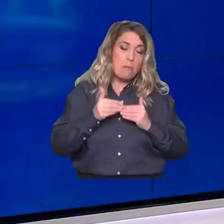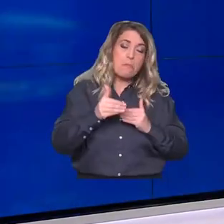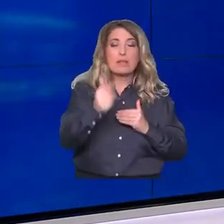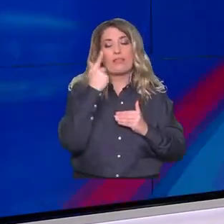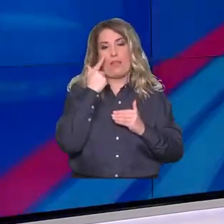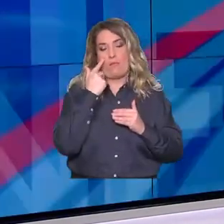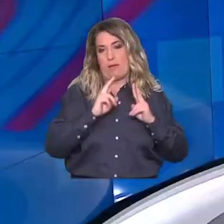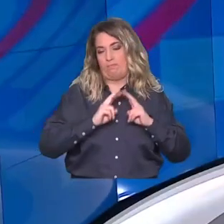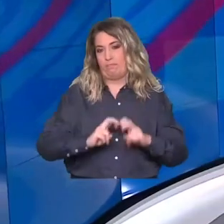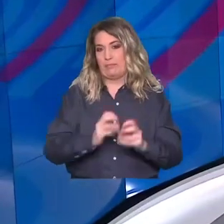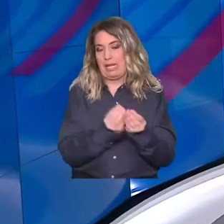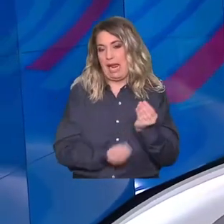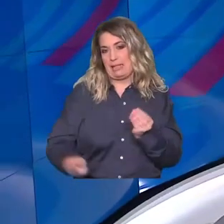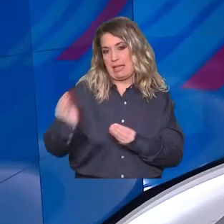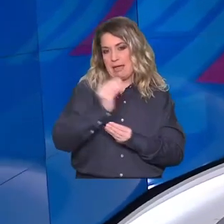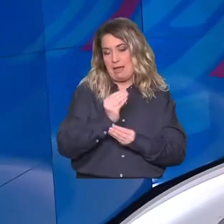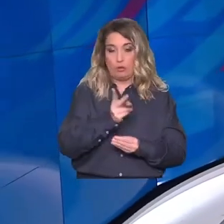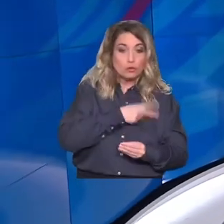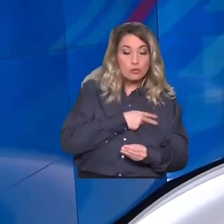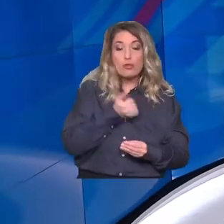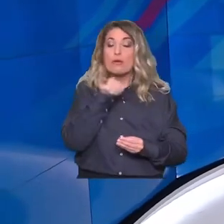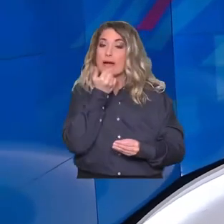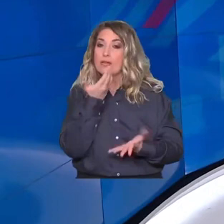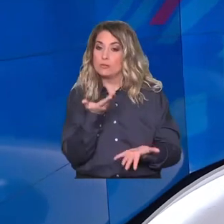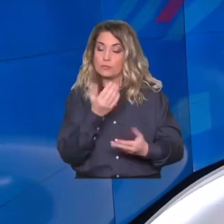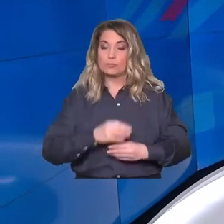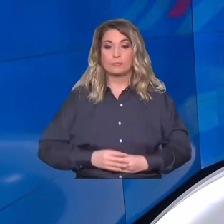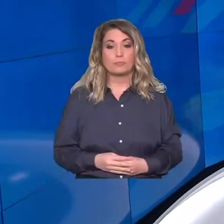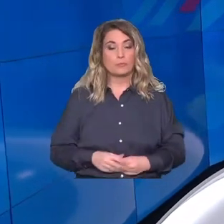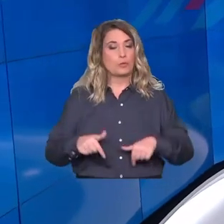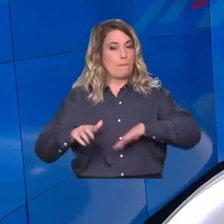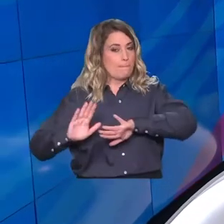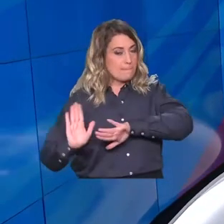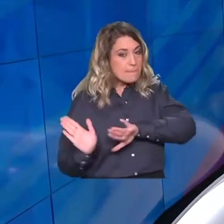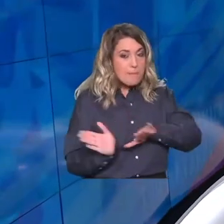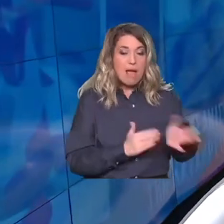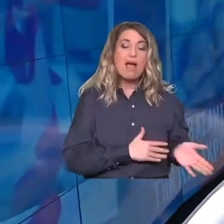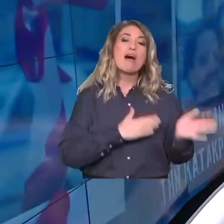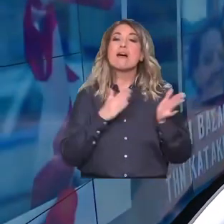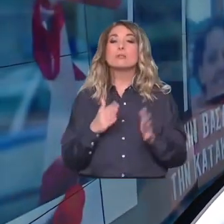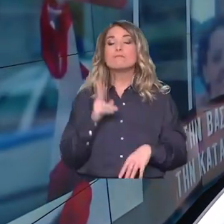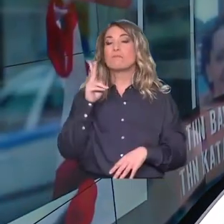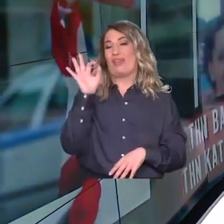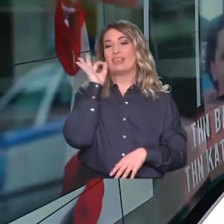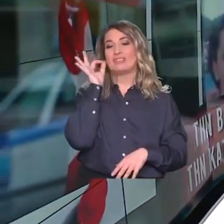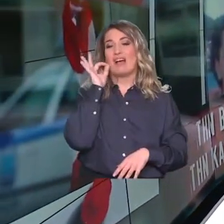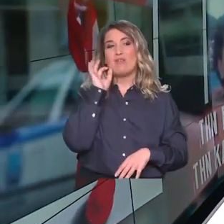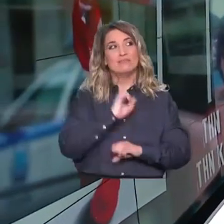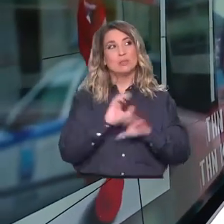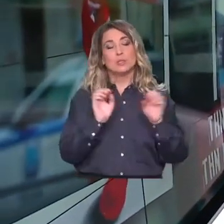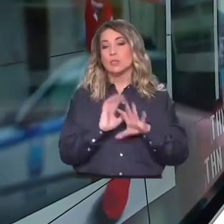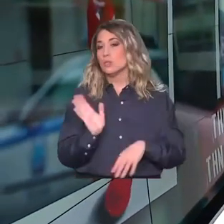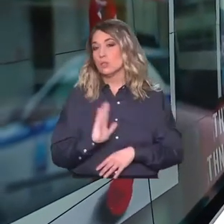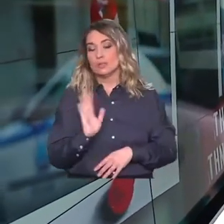Και πάμε τώρα στην ιστορία της Θεσσαλονίκης. Αυτή την πραγματικά φοβερή και τρομερή ιστορία. Με